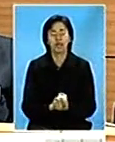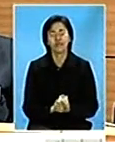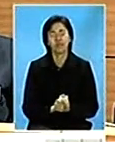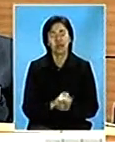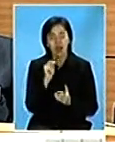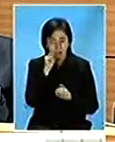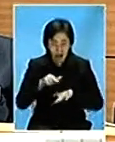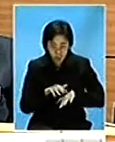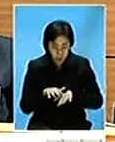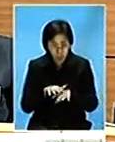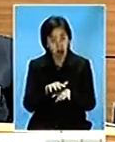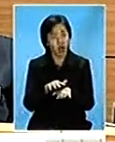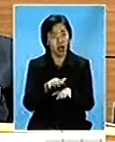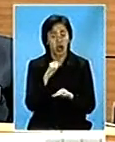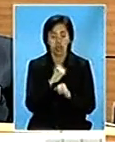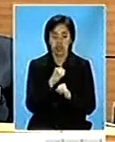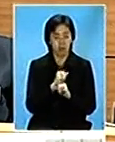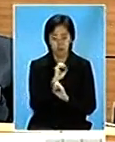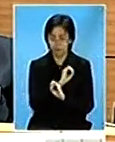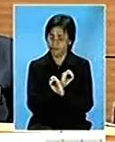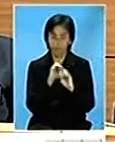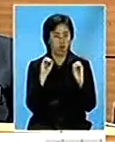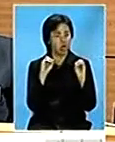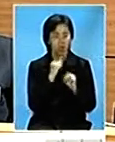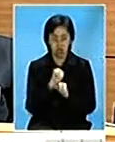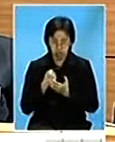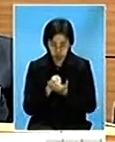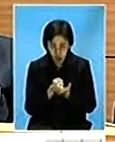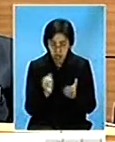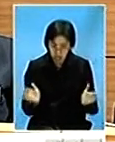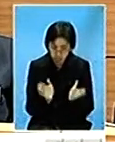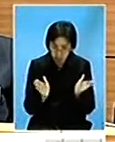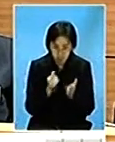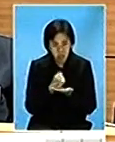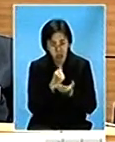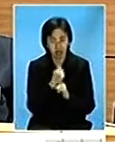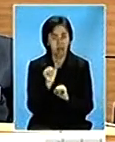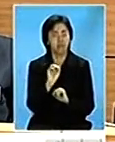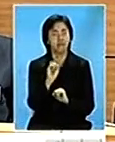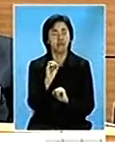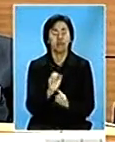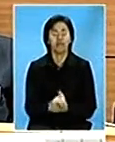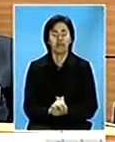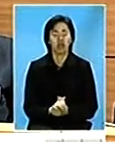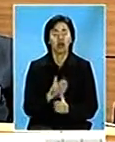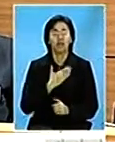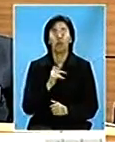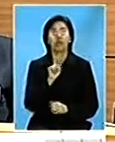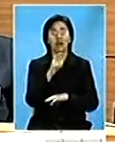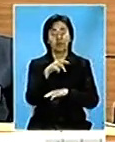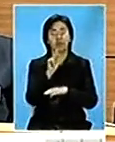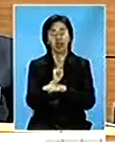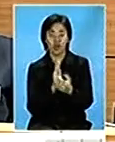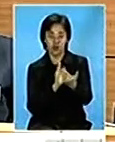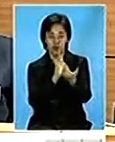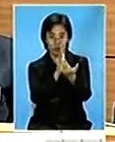านี่ยังไม่มีการทำอะไรให้เป็นชิ้นเป็นอันจึงวันนี้จึงผมต้องมาเรียนถามท่านประธานผ่าน